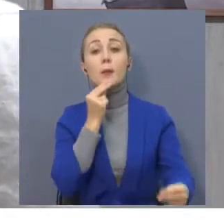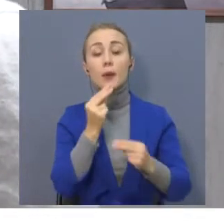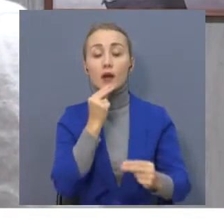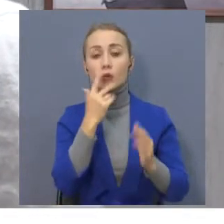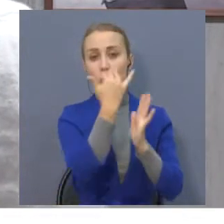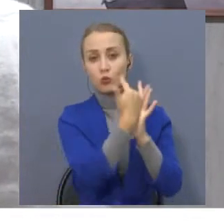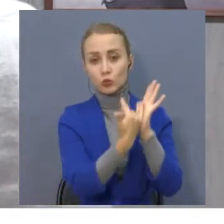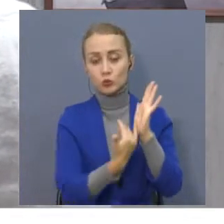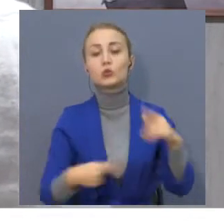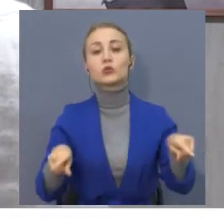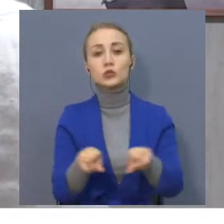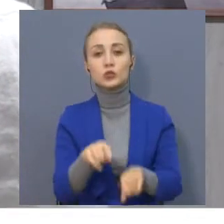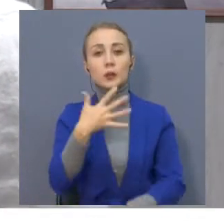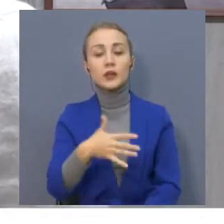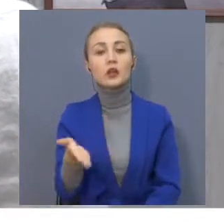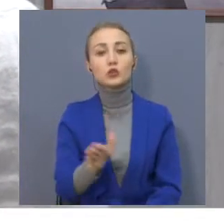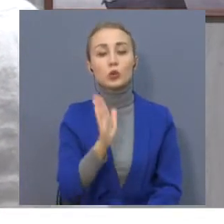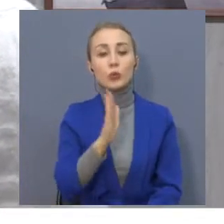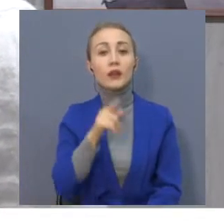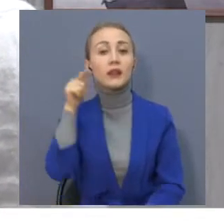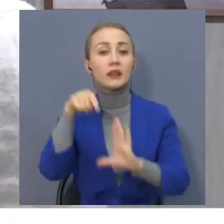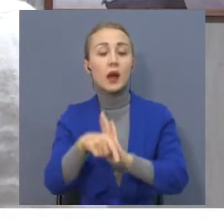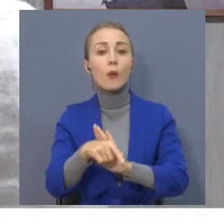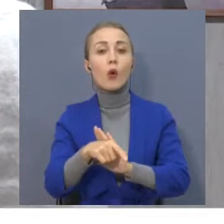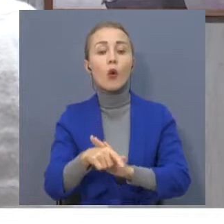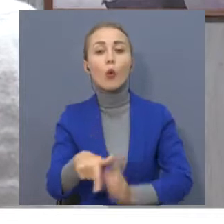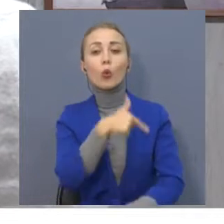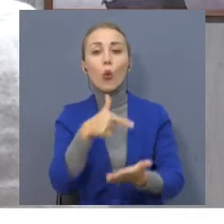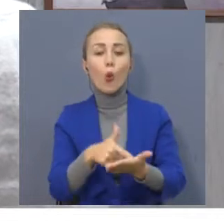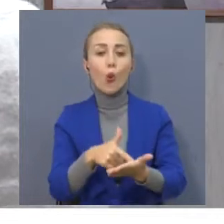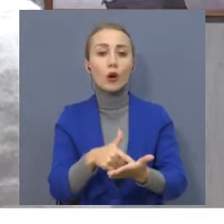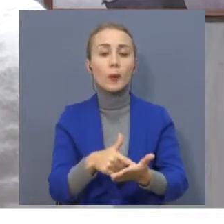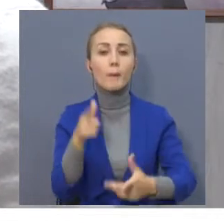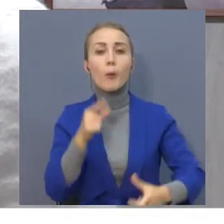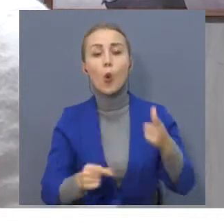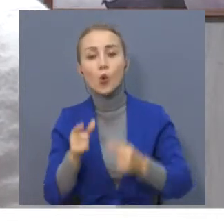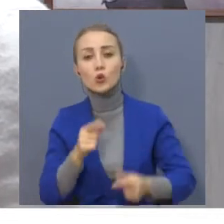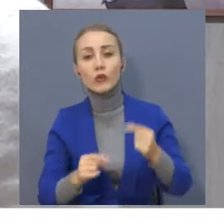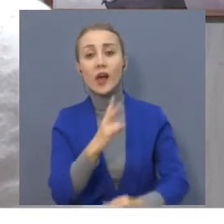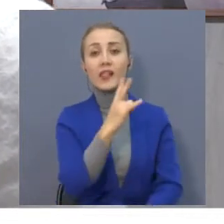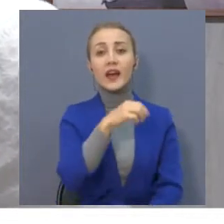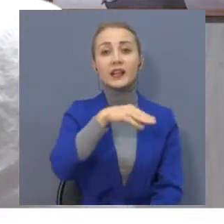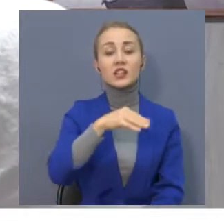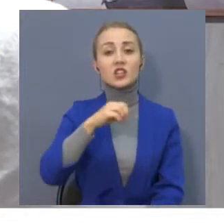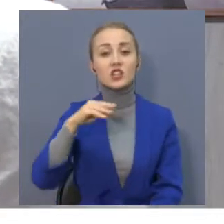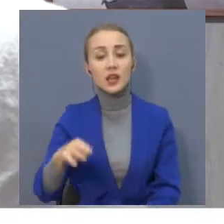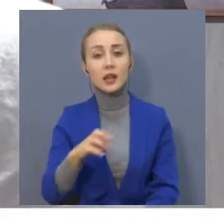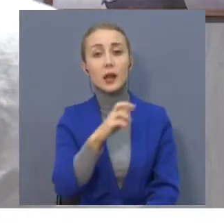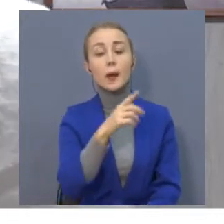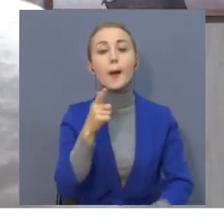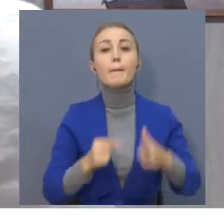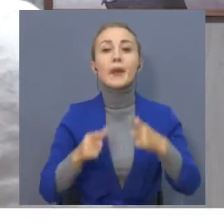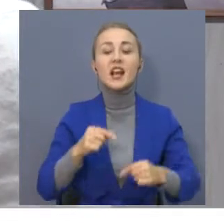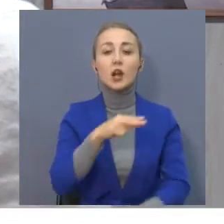қатарында Гормол завод, Нәтиже, Агрофирма Родина, Бижан, Милк Проджект,